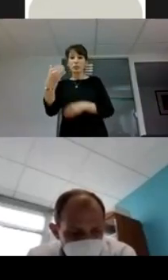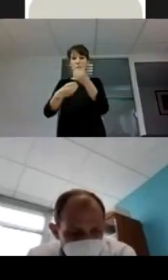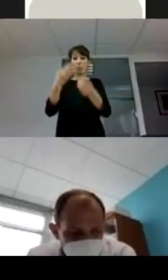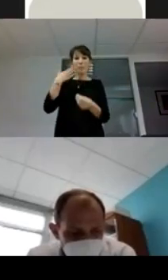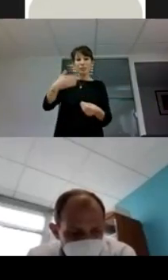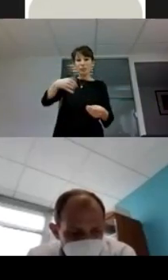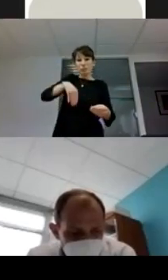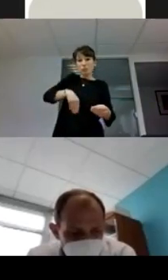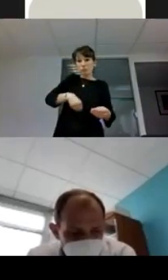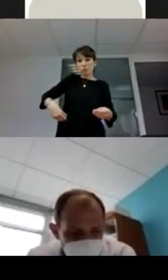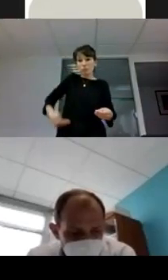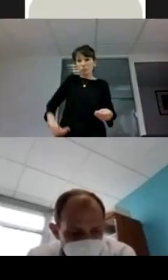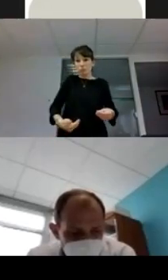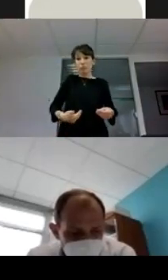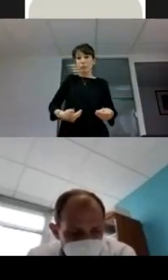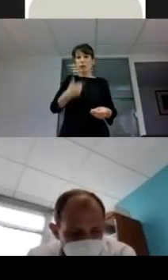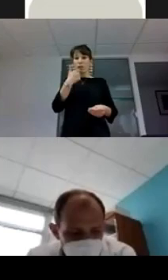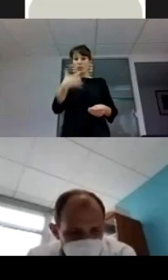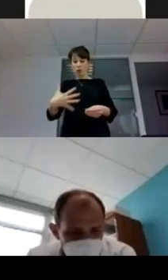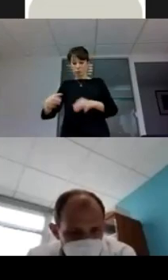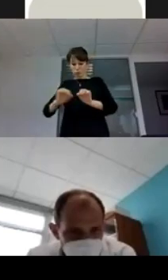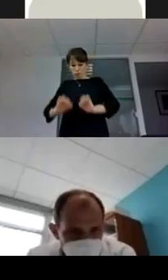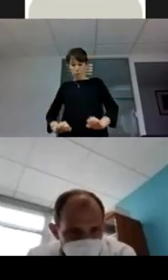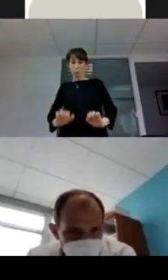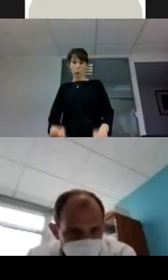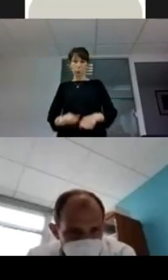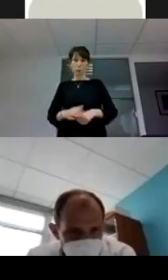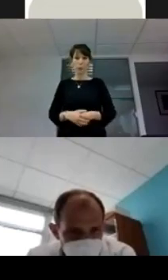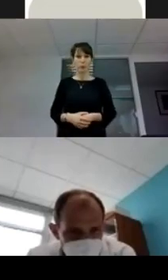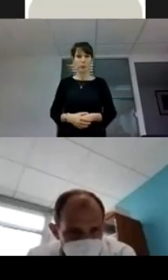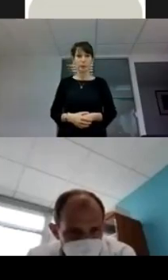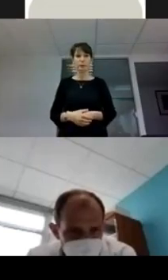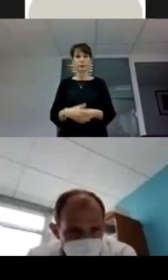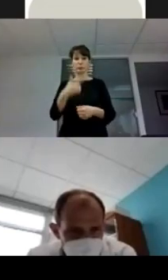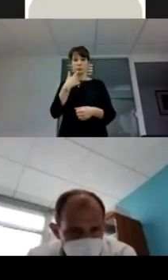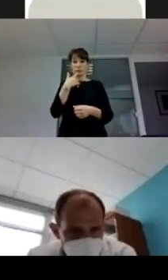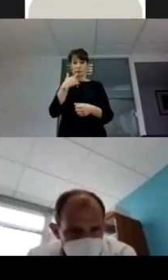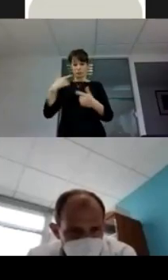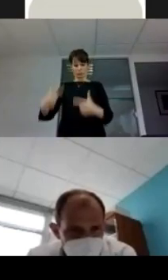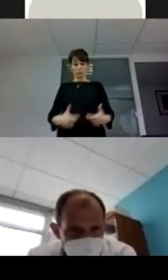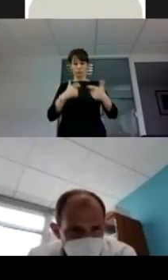optimale ou pour laver s'il y a des saignements qui surviennent pendant l'exploration.